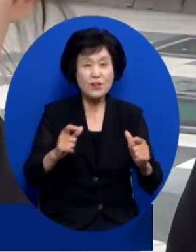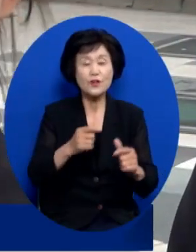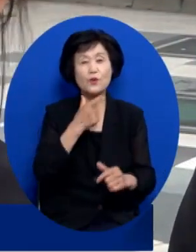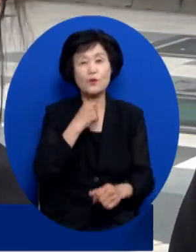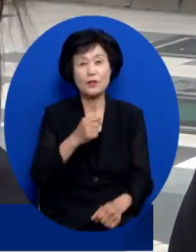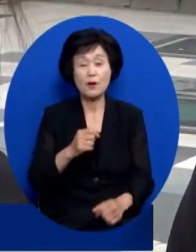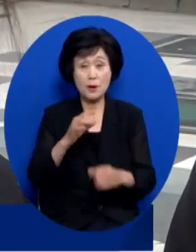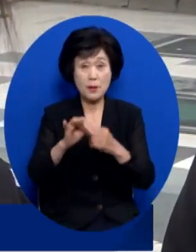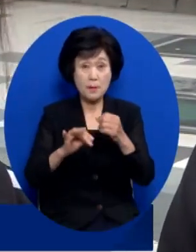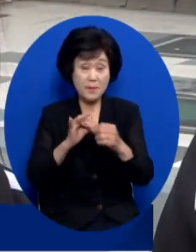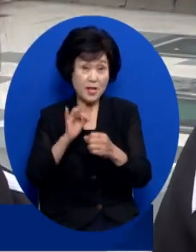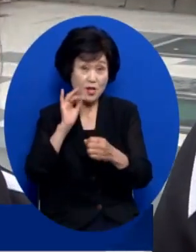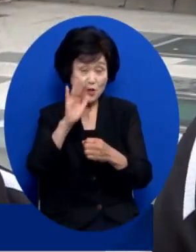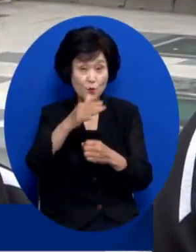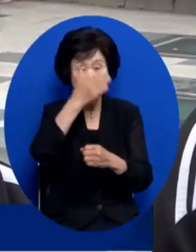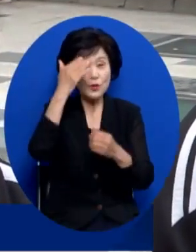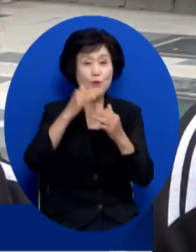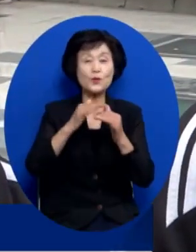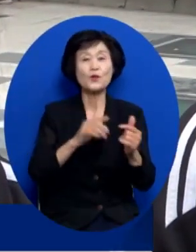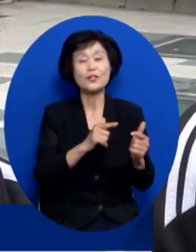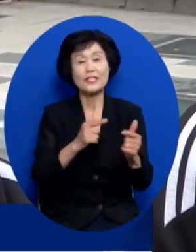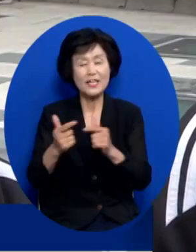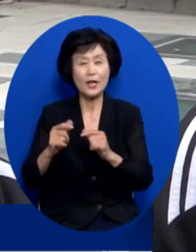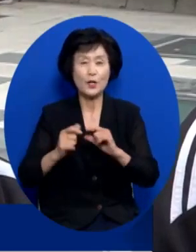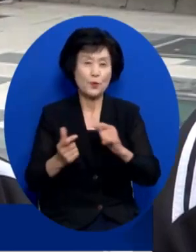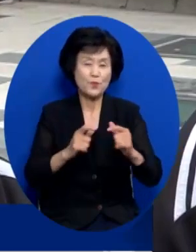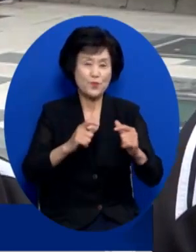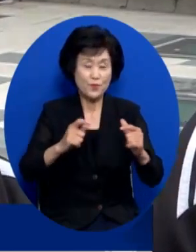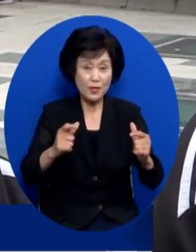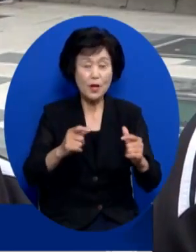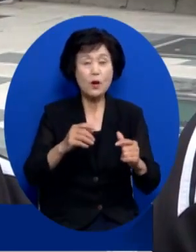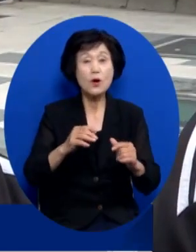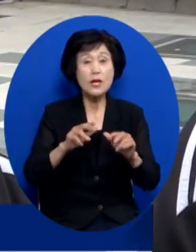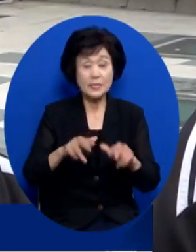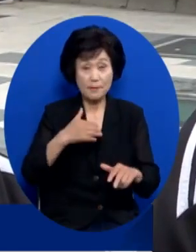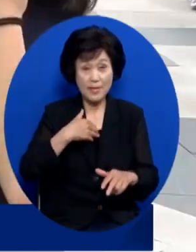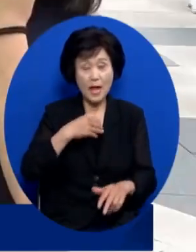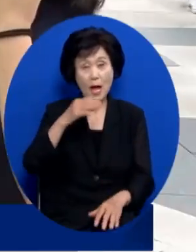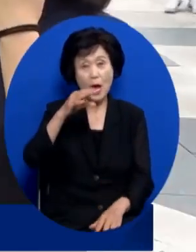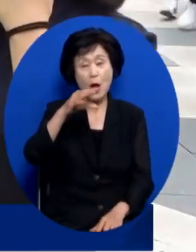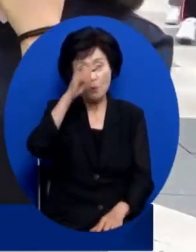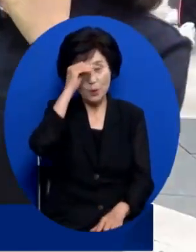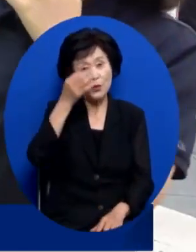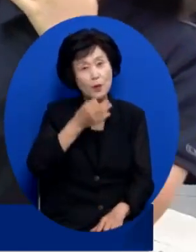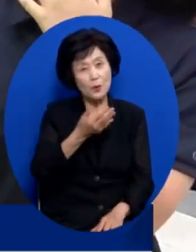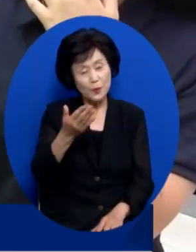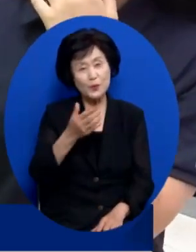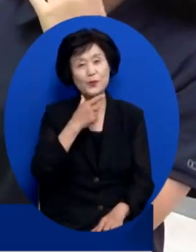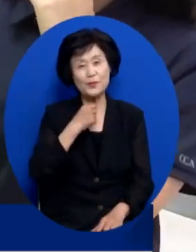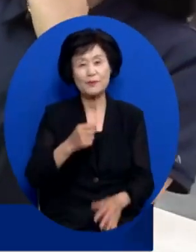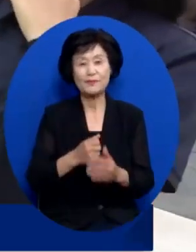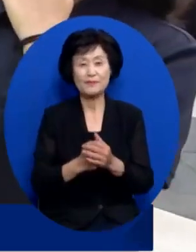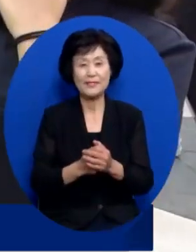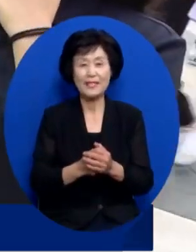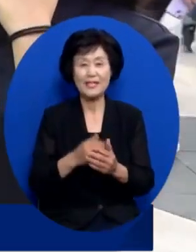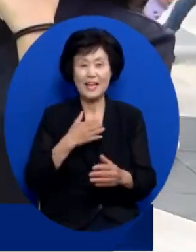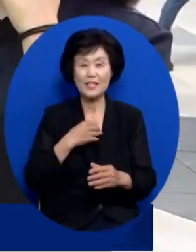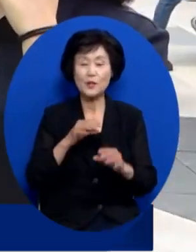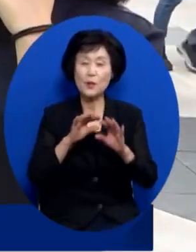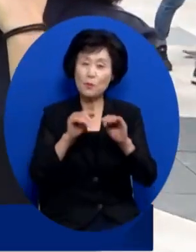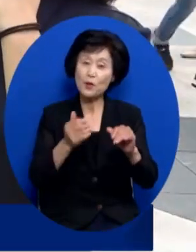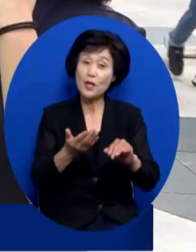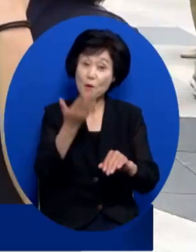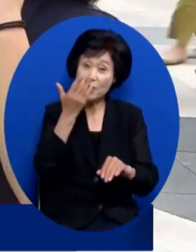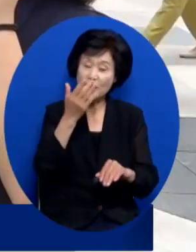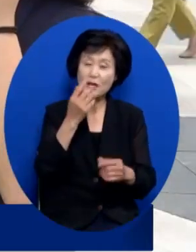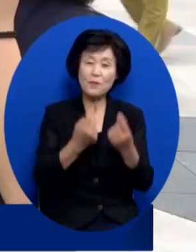뒤에 청소년들에게도 부흥이 일어나길 원하며 본이 되고 싶은 마음이 있습니다. 저는 모래 위보다는 반석 위에